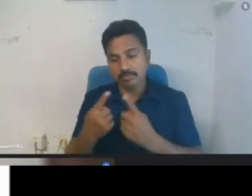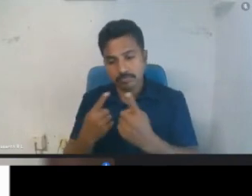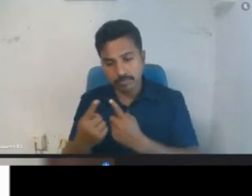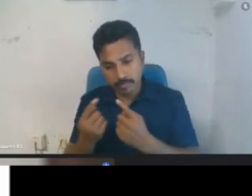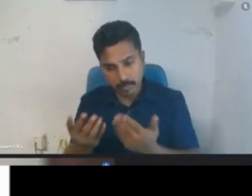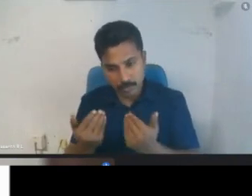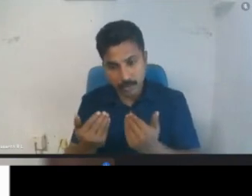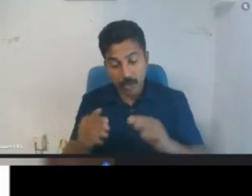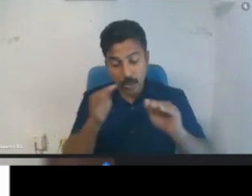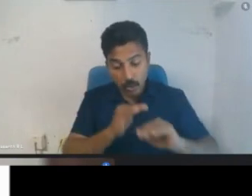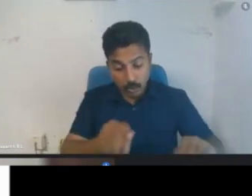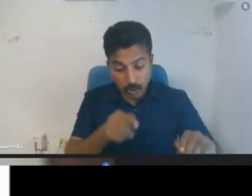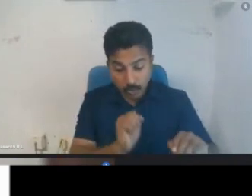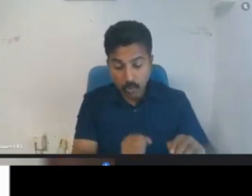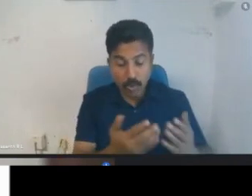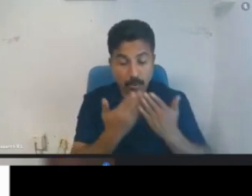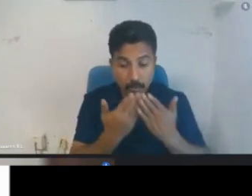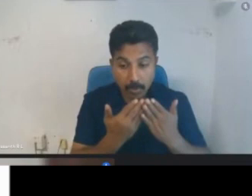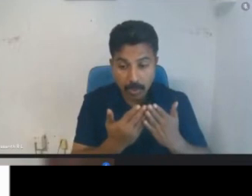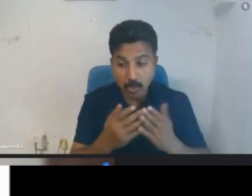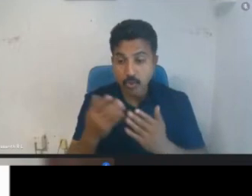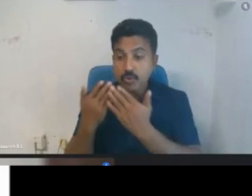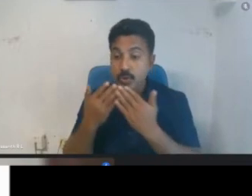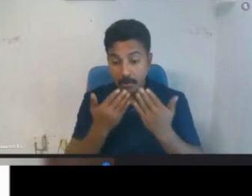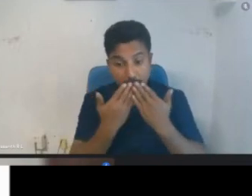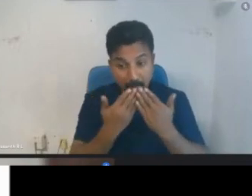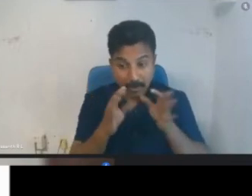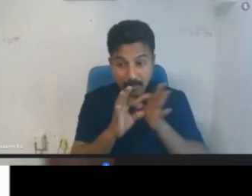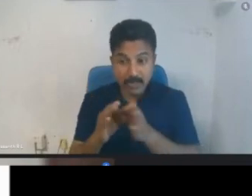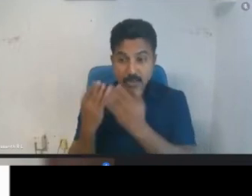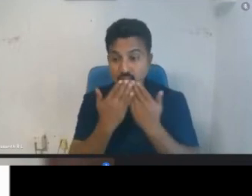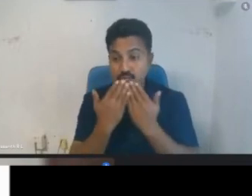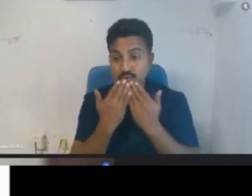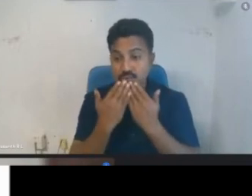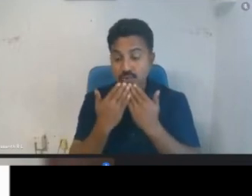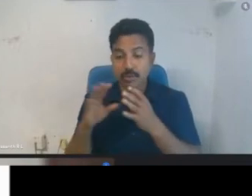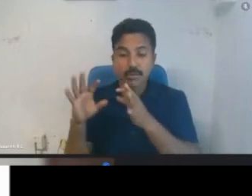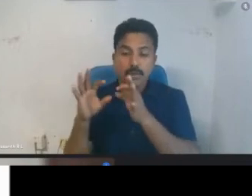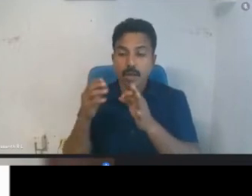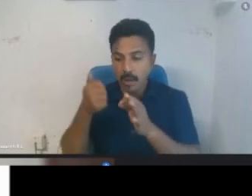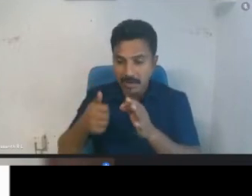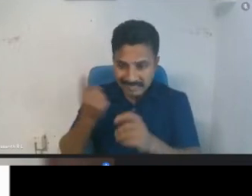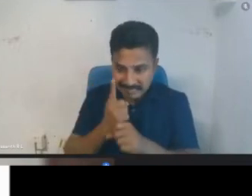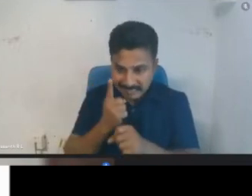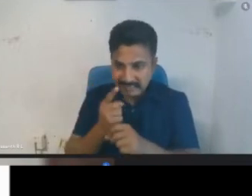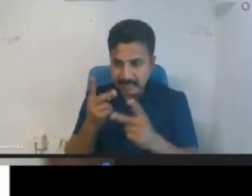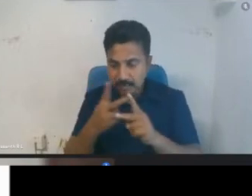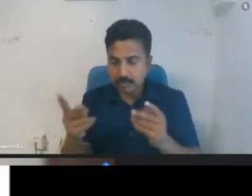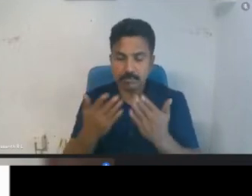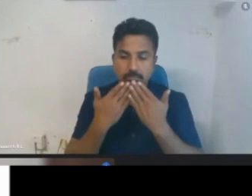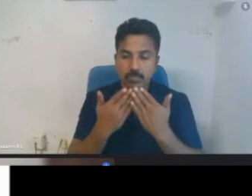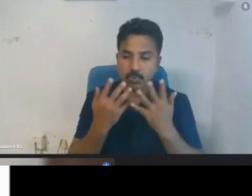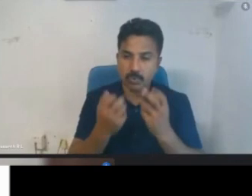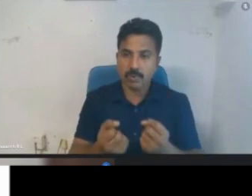വരും. കുട്ടിയുടെ പഠനവുമായി ബന്ധപ്പെട്ട് സ്കൂളിലെ ഉദ്യോഗസ്ഥരുമായിട്ട് നിങ്ങൾക്ക് സംസാരിക്കേണ്ടി വരും. അപ്പം ഇത്തരത്തിലുള്ള ഉദ്യോഗസ്ഥരുമായിട്ട് അൺലിമിറ്റഡ്